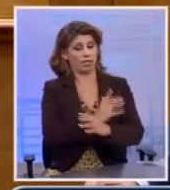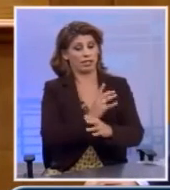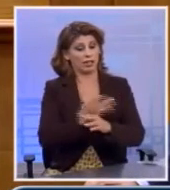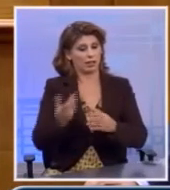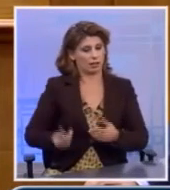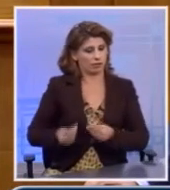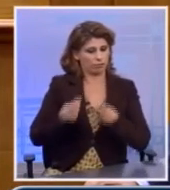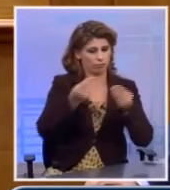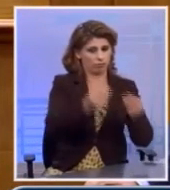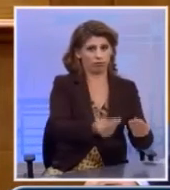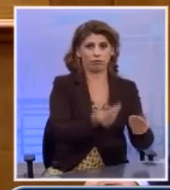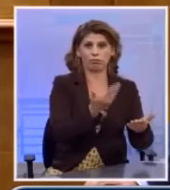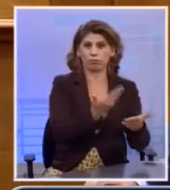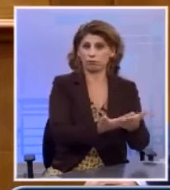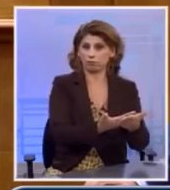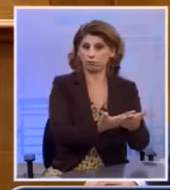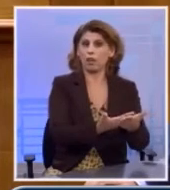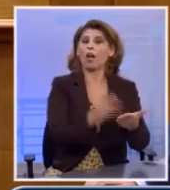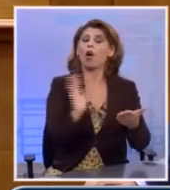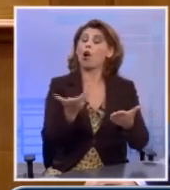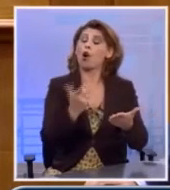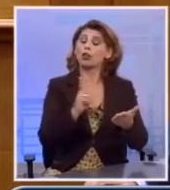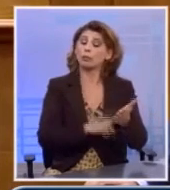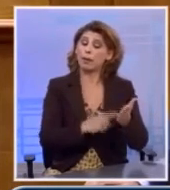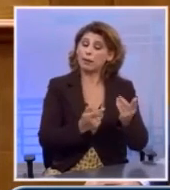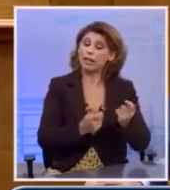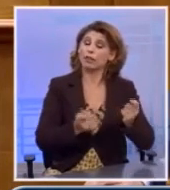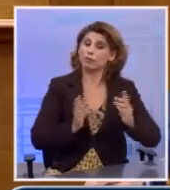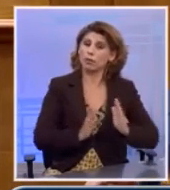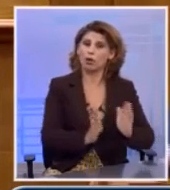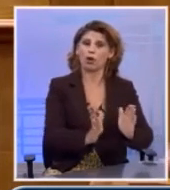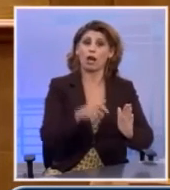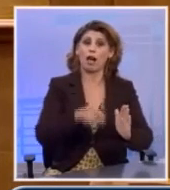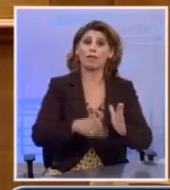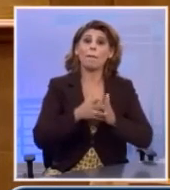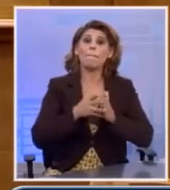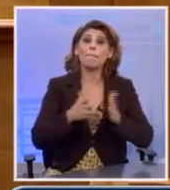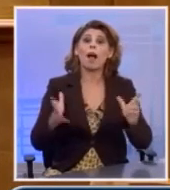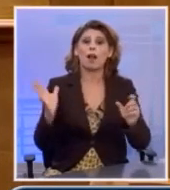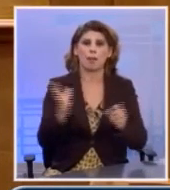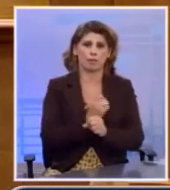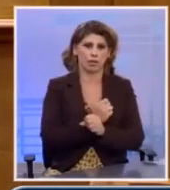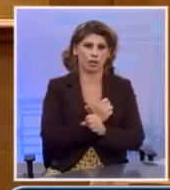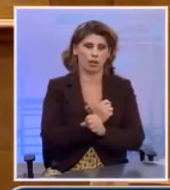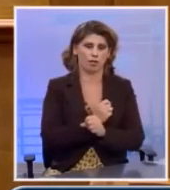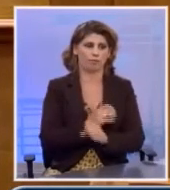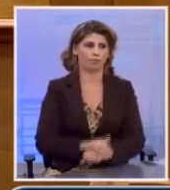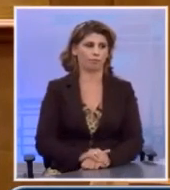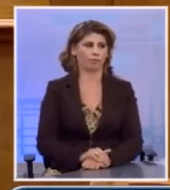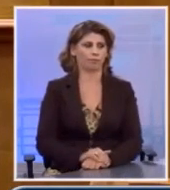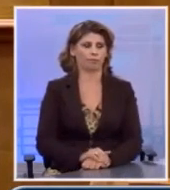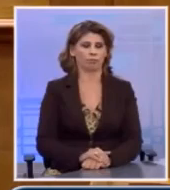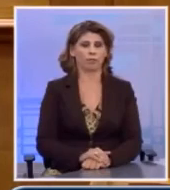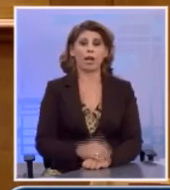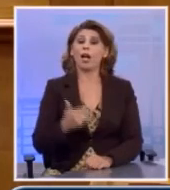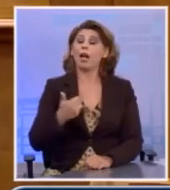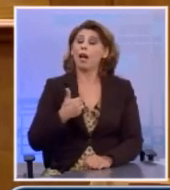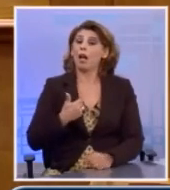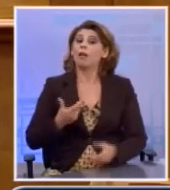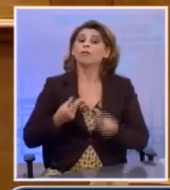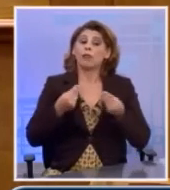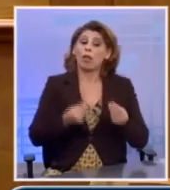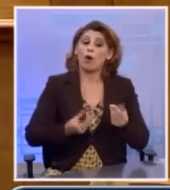αρχές για τις απαραίτητες ενέργειες. Πρόκειται για άλλη μια μεγάλη επιτυχία και θα δώσουμε κάθε δυνατή